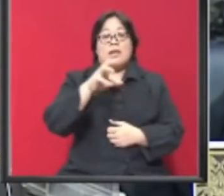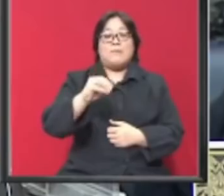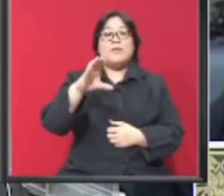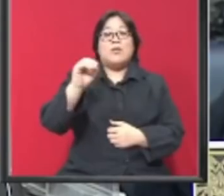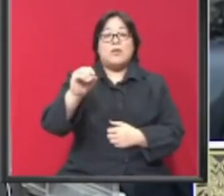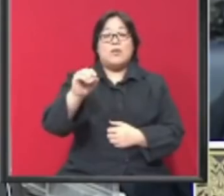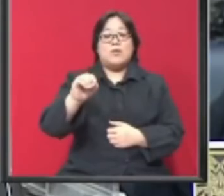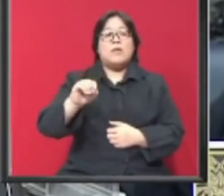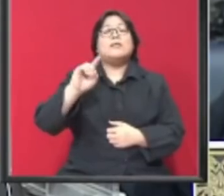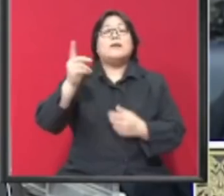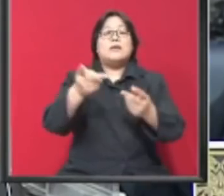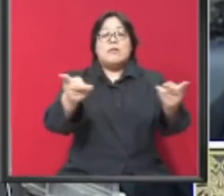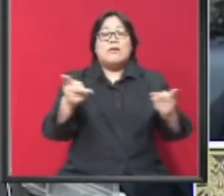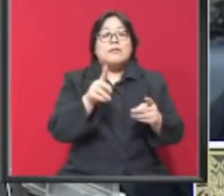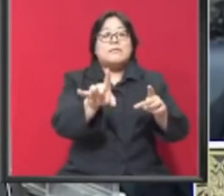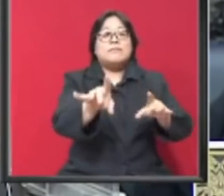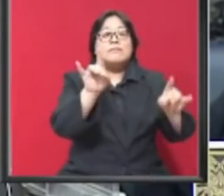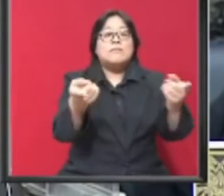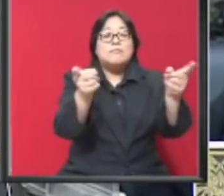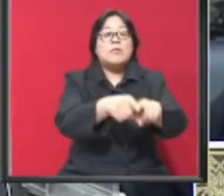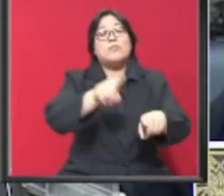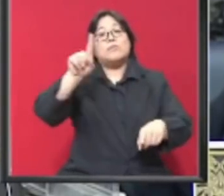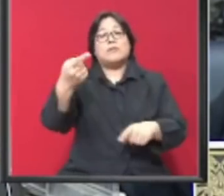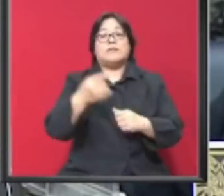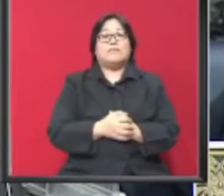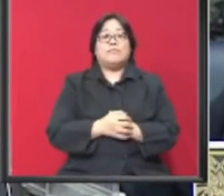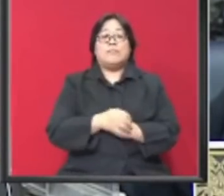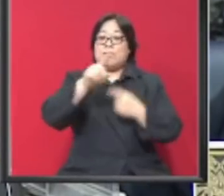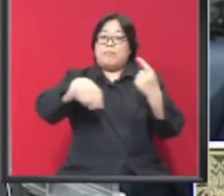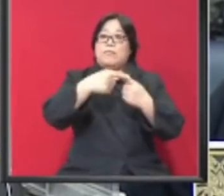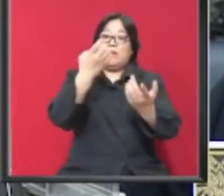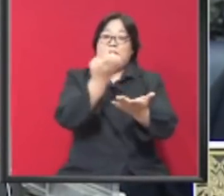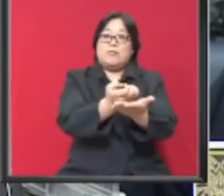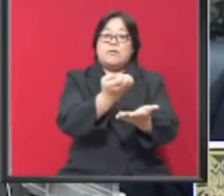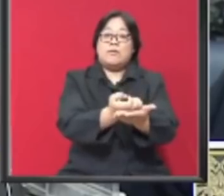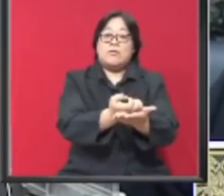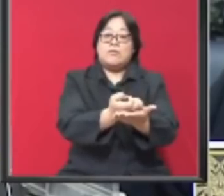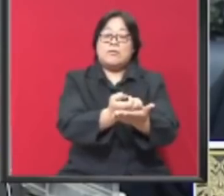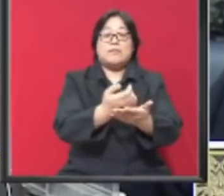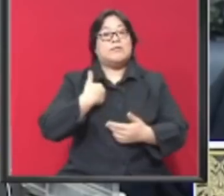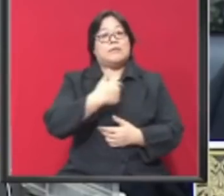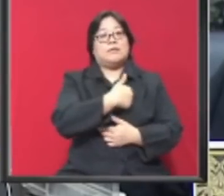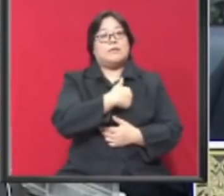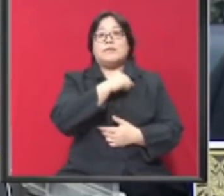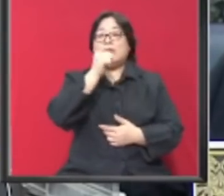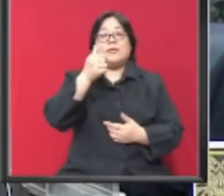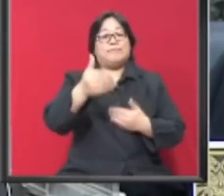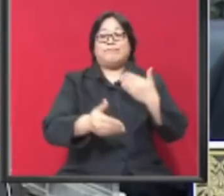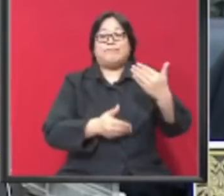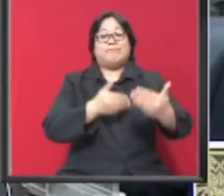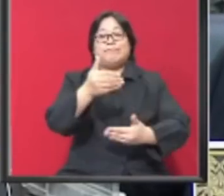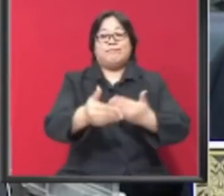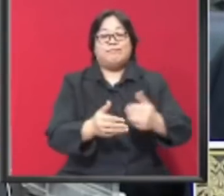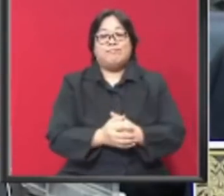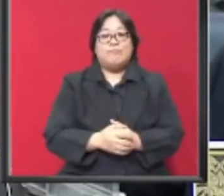emsio di kawasan tertentu saja apabila ekonomi kita tidak berjalan